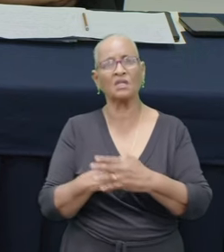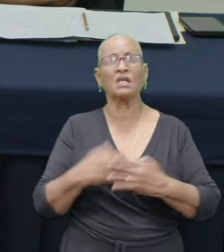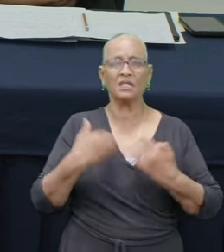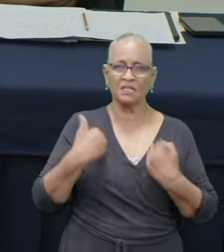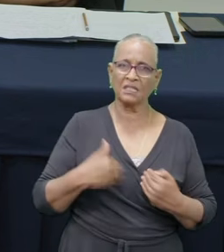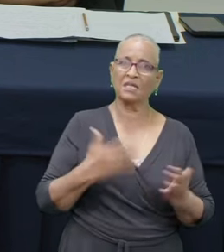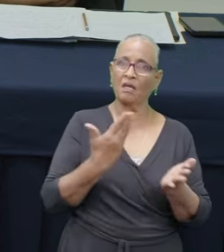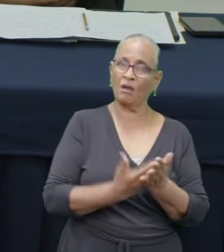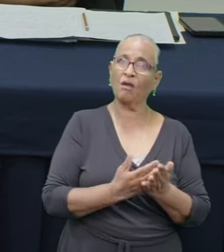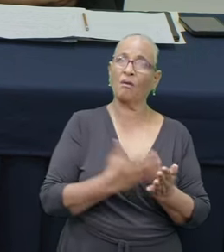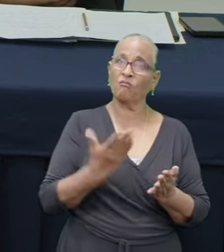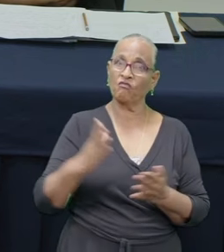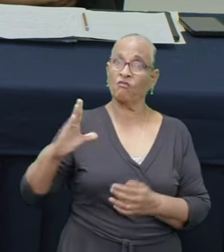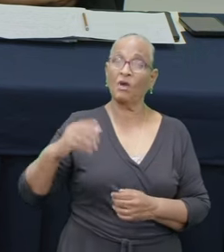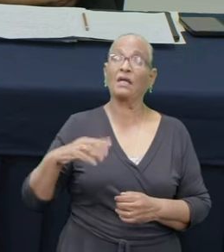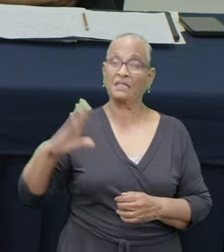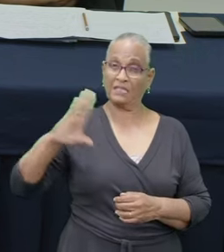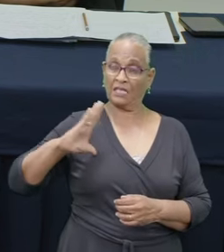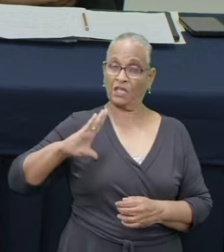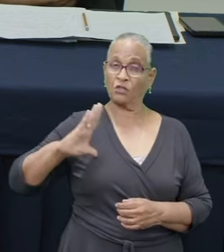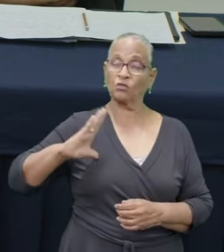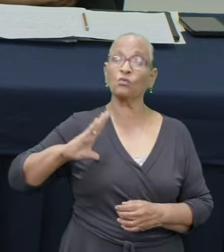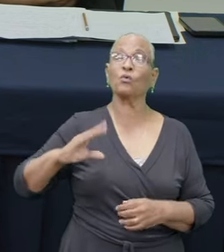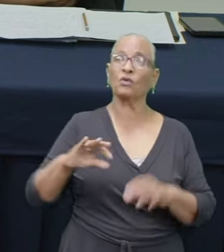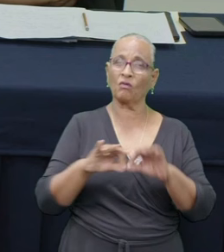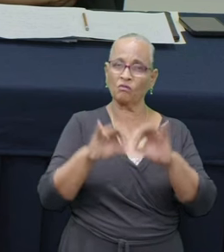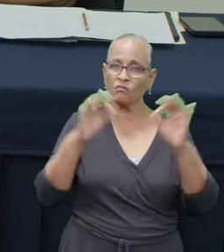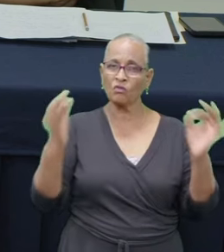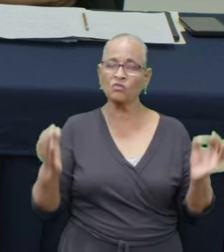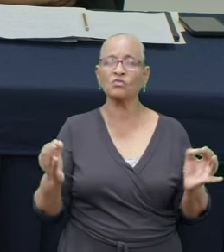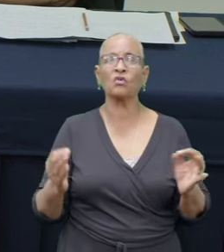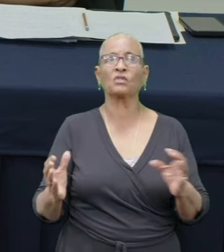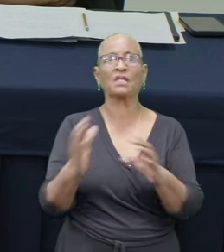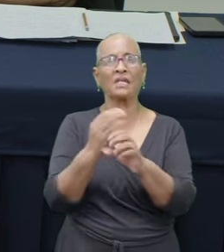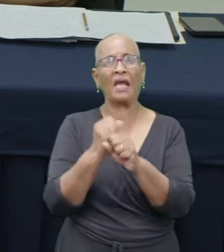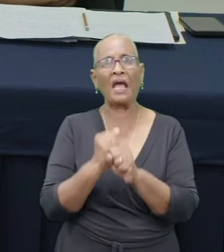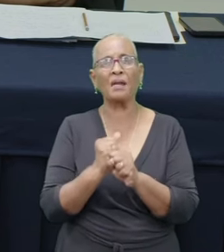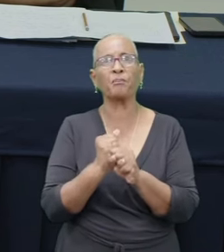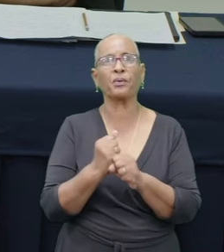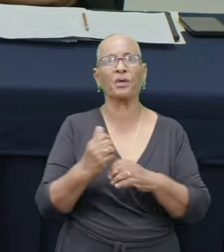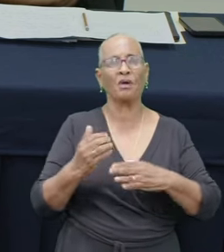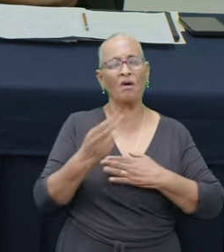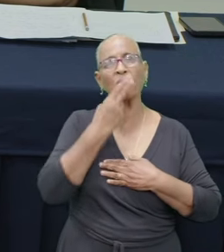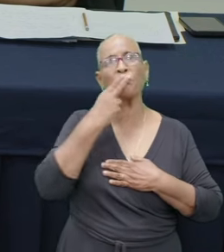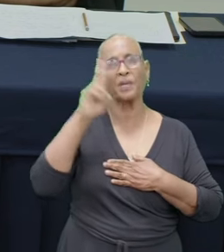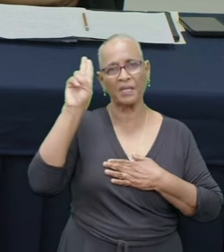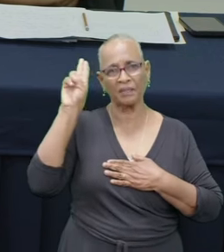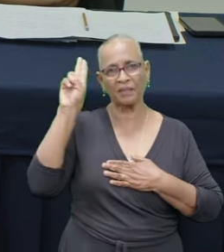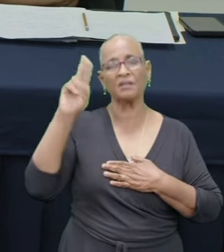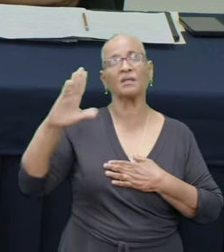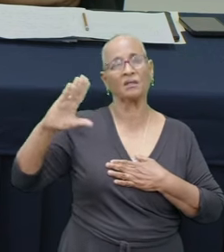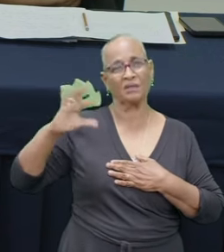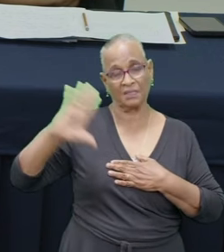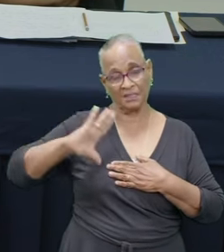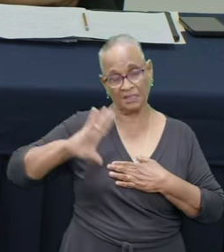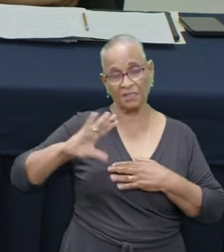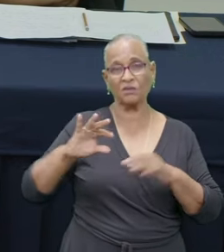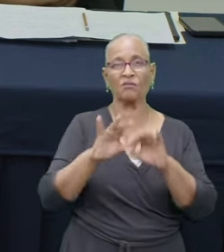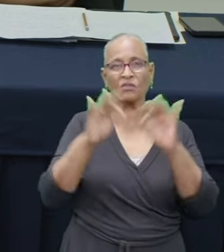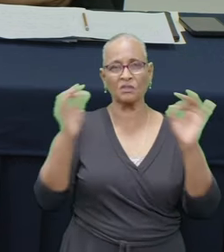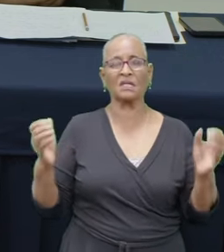bevoegdheid van de directeur van Volksgezondheid krijgt en die vaak de beëdigingen namens de directeur van Volksgezondheid doet.